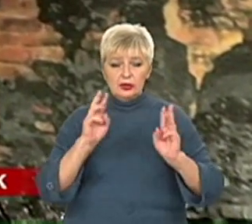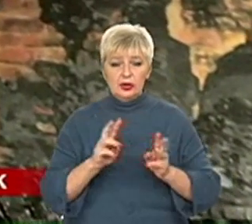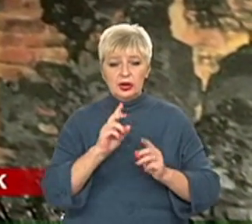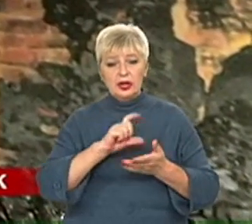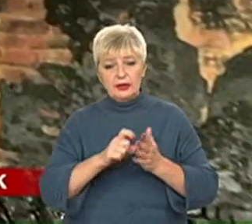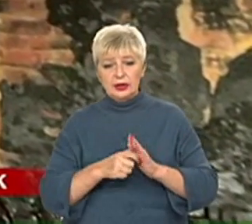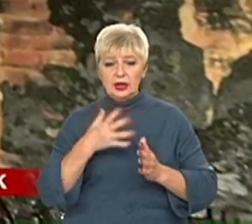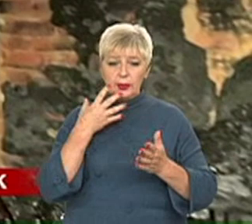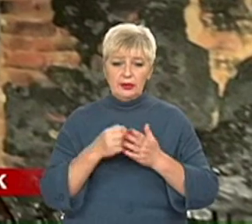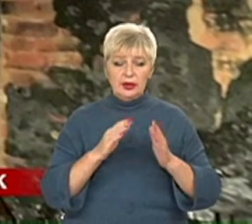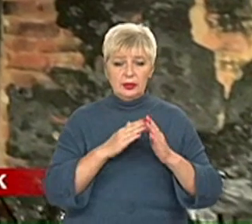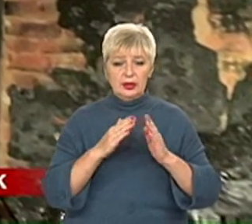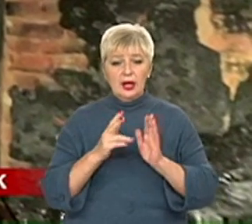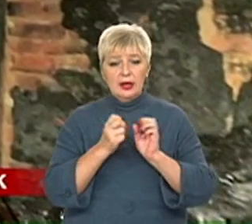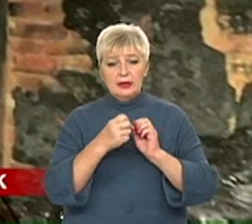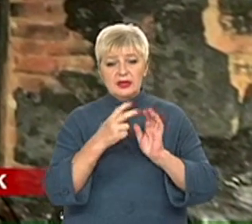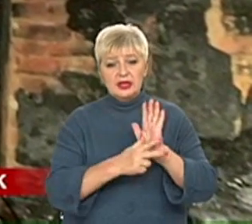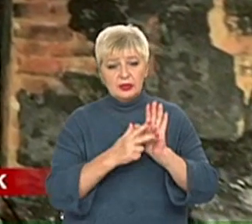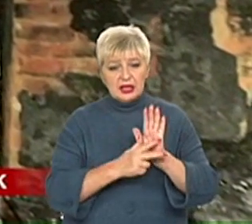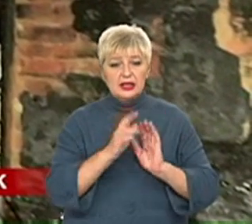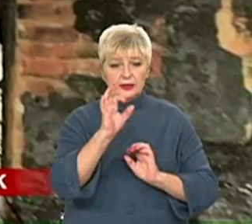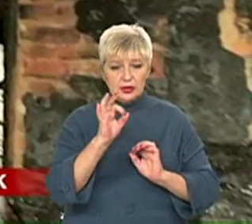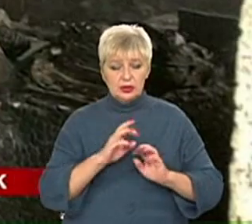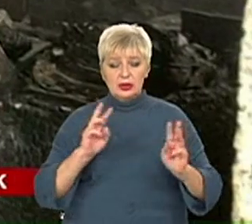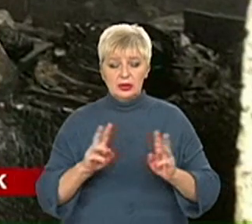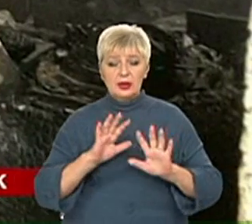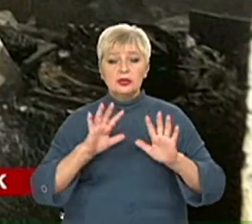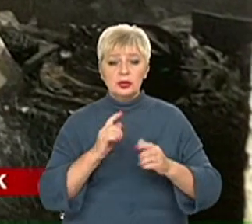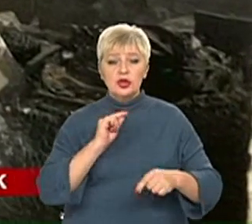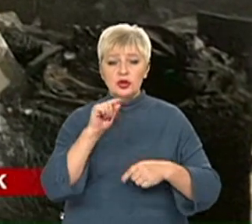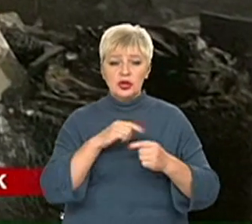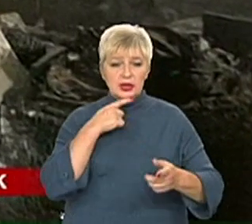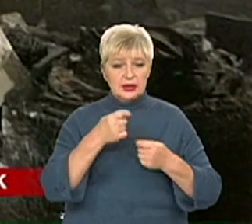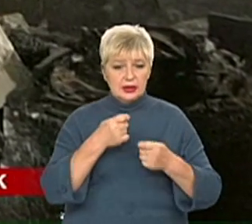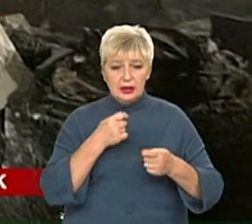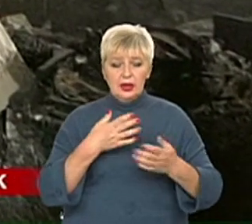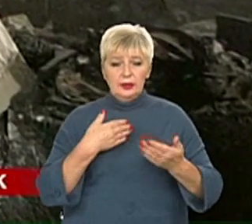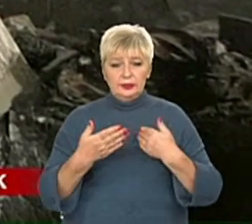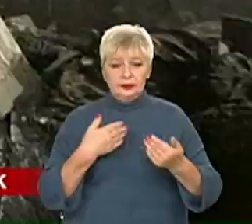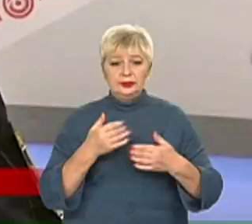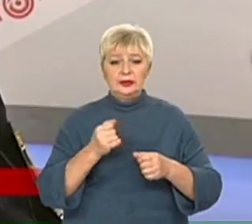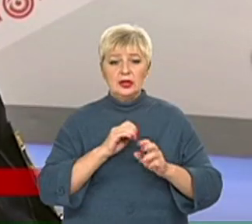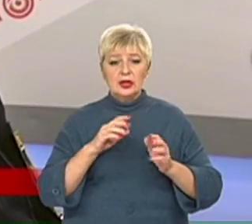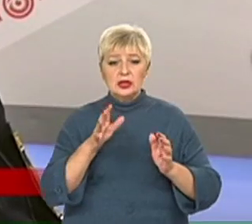приватні будинки. 80% загорянь стались через необережне поводження з обігрівачами.